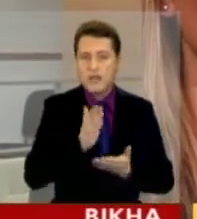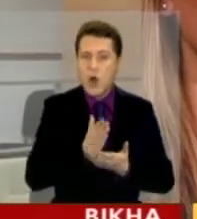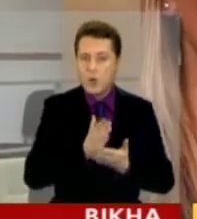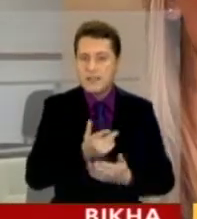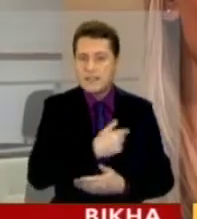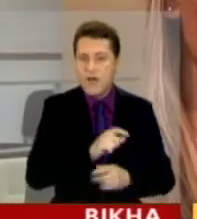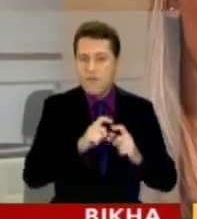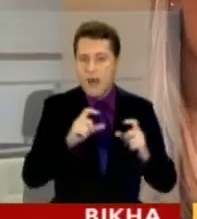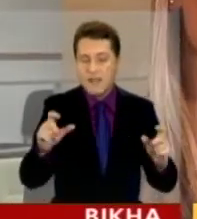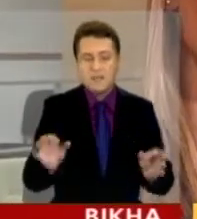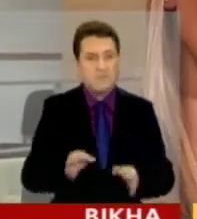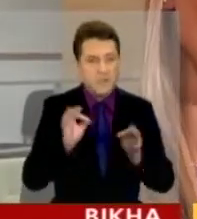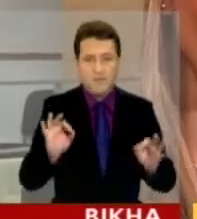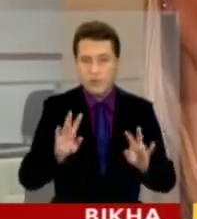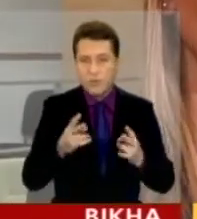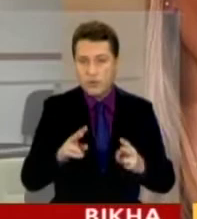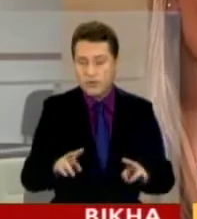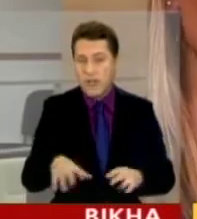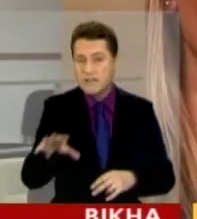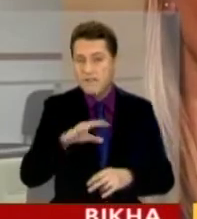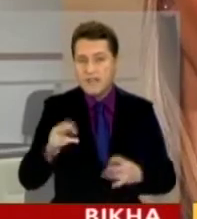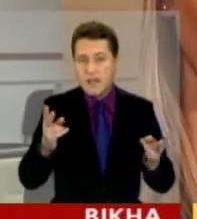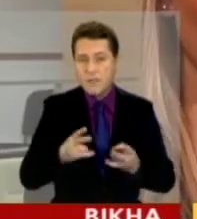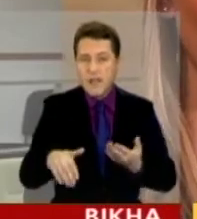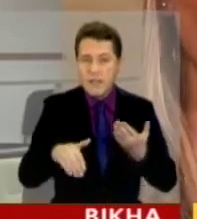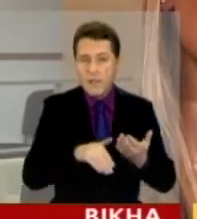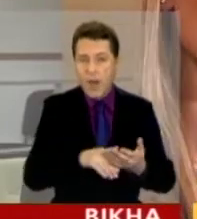ни в чем не нуждаются. Вся необходимая помощь им у них есть.